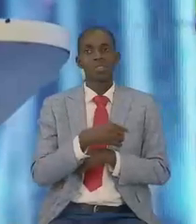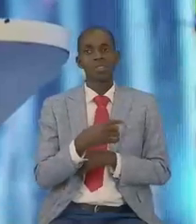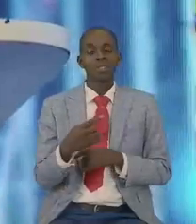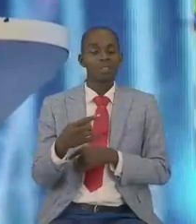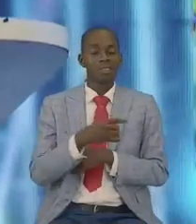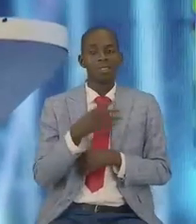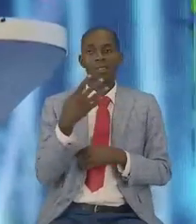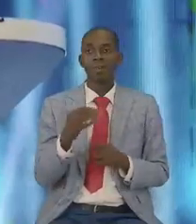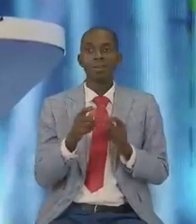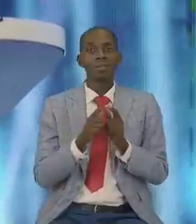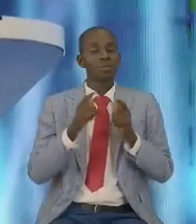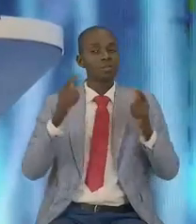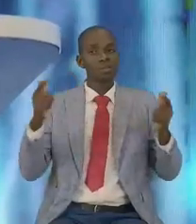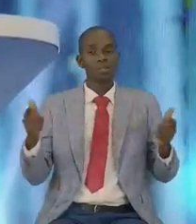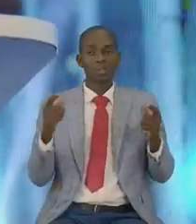Un jour de grande foi.